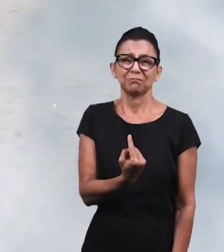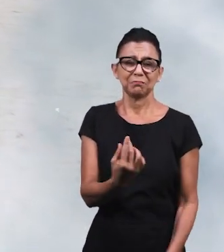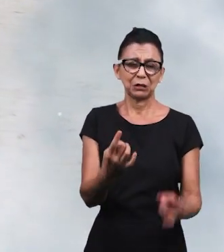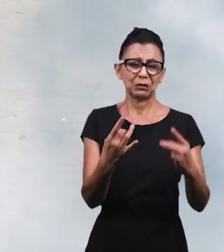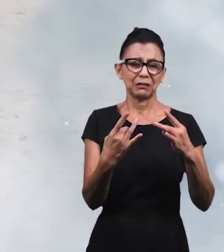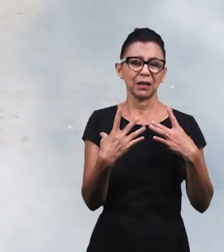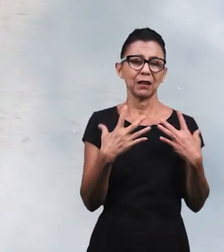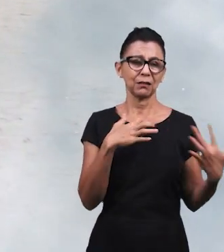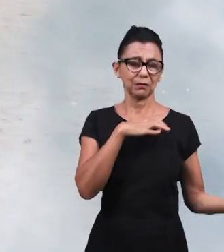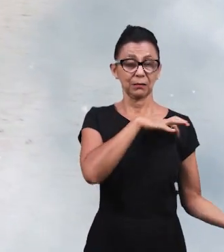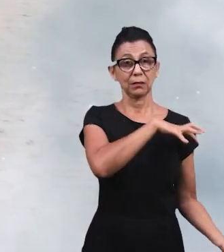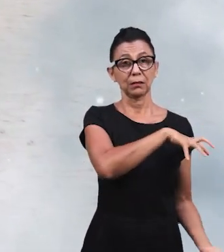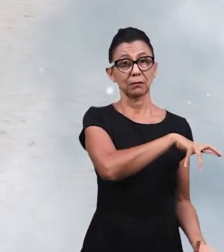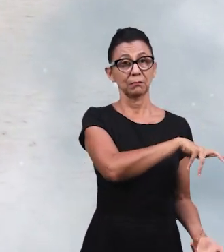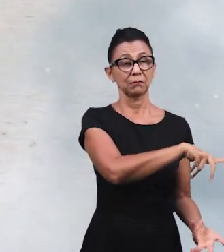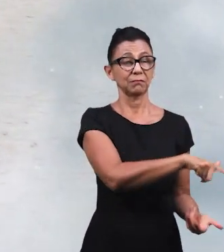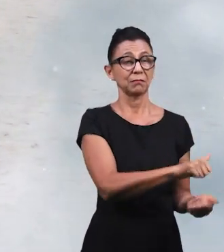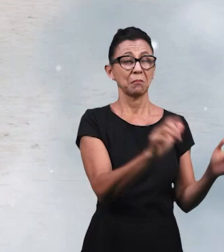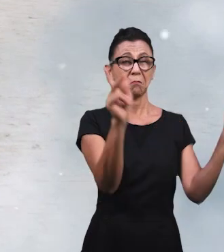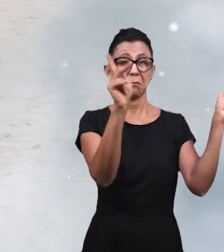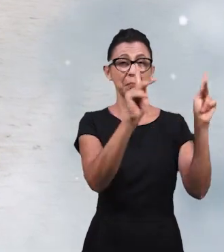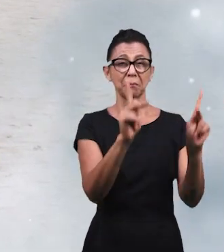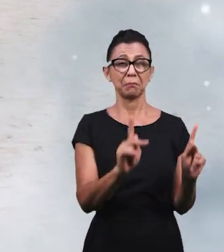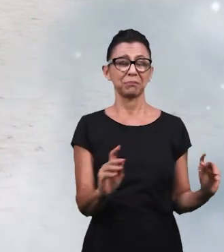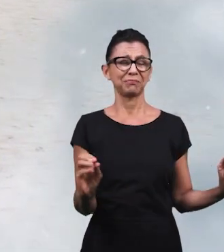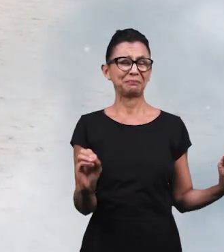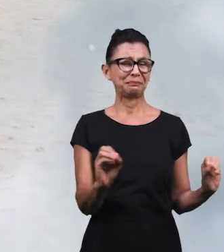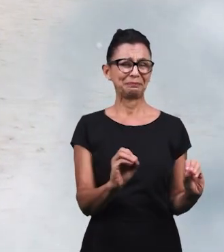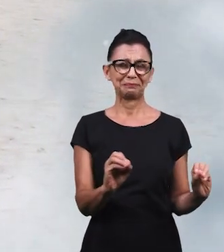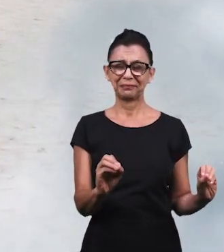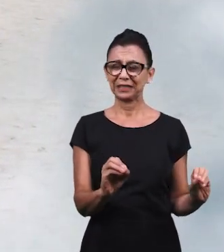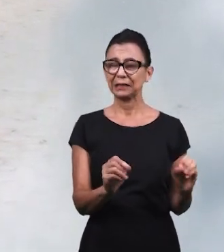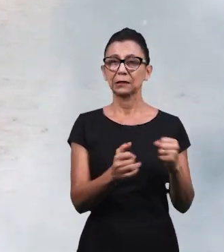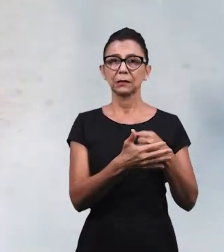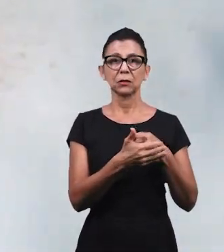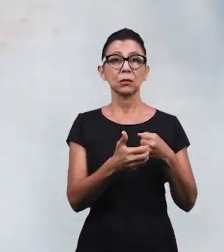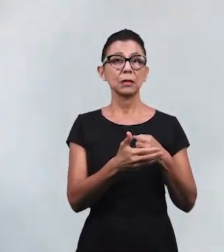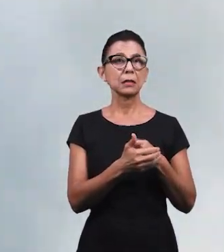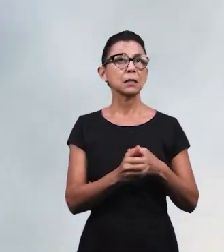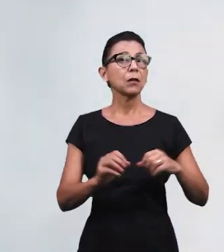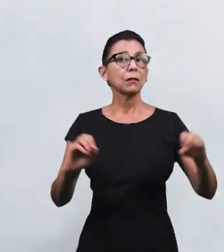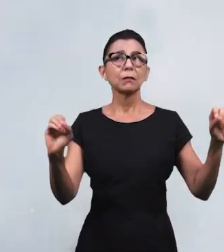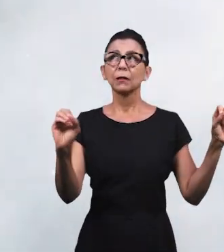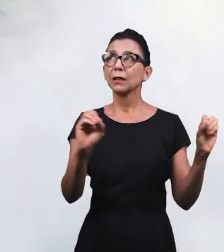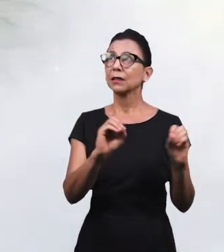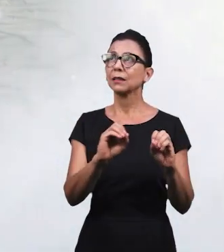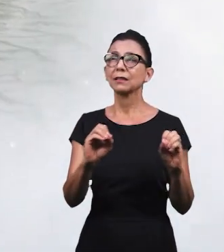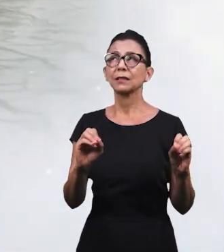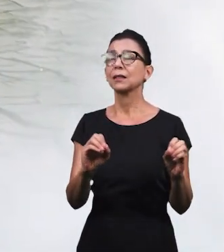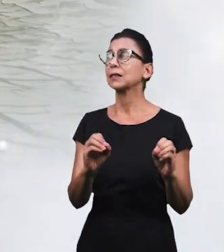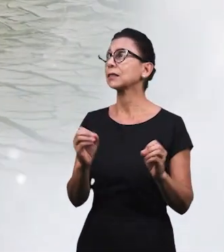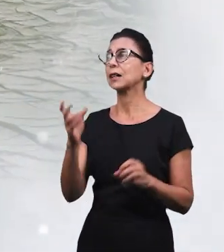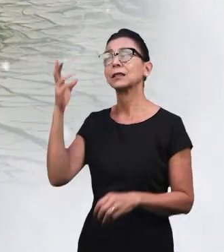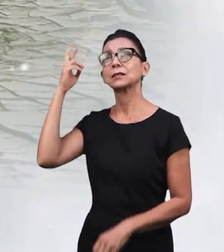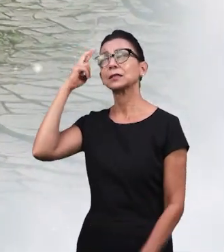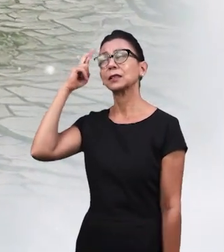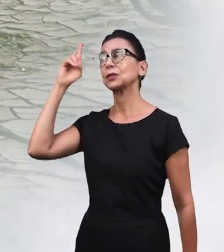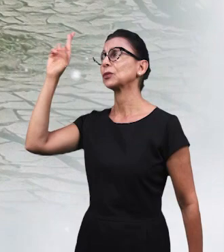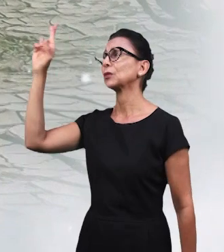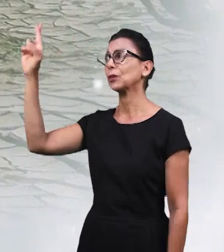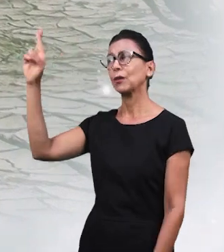Я живу, блуждая в этом мире, без утешения, без мира».